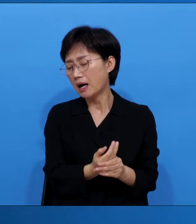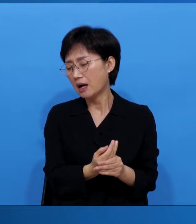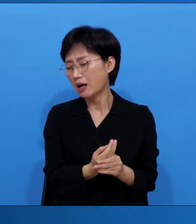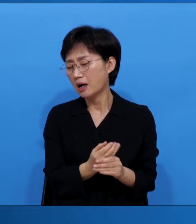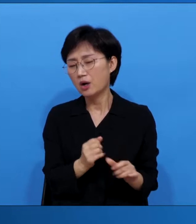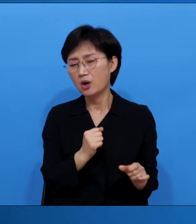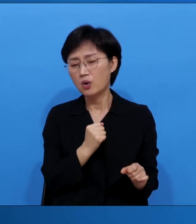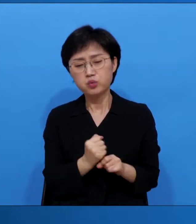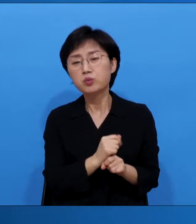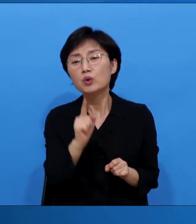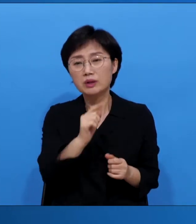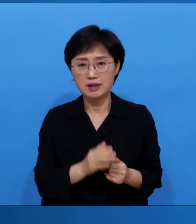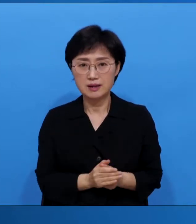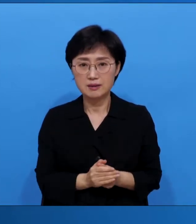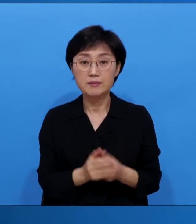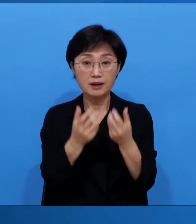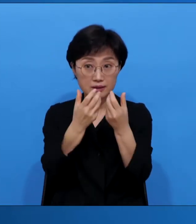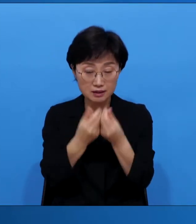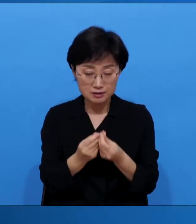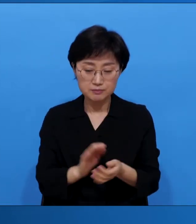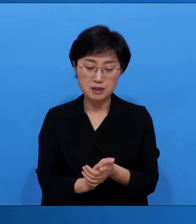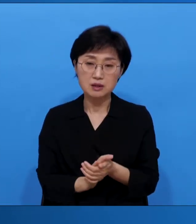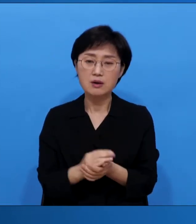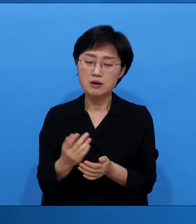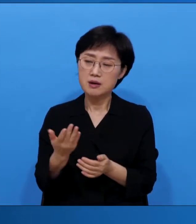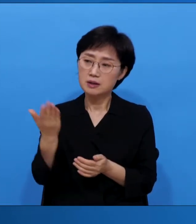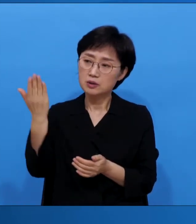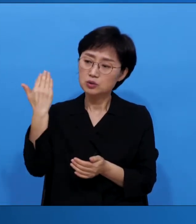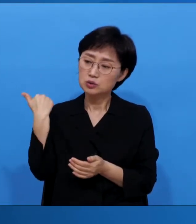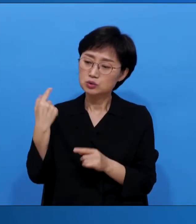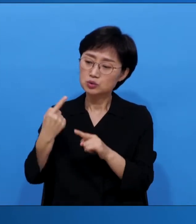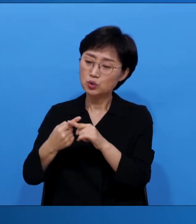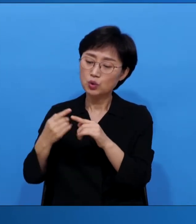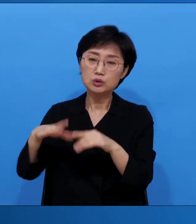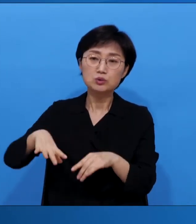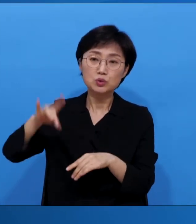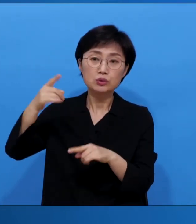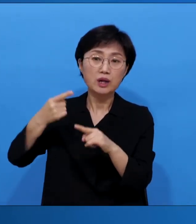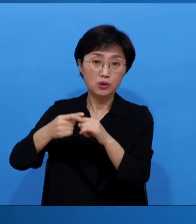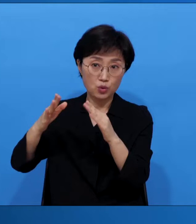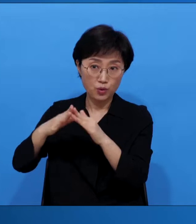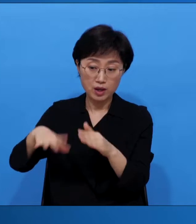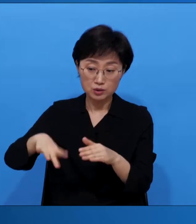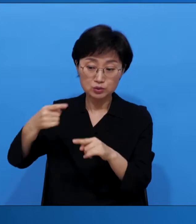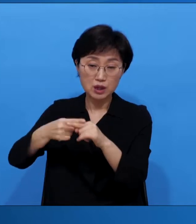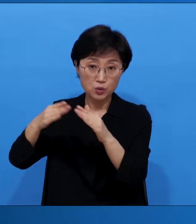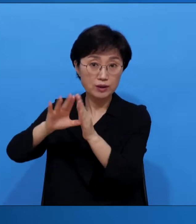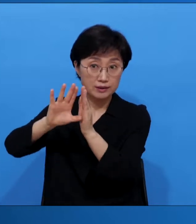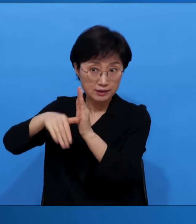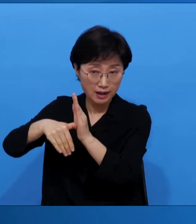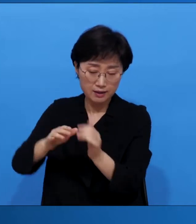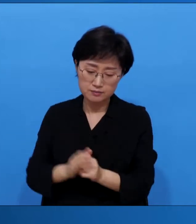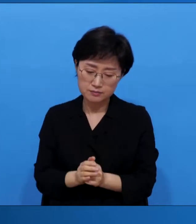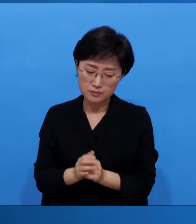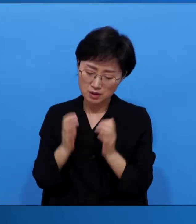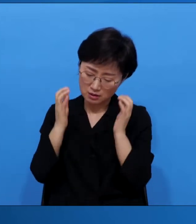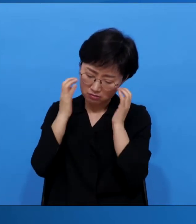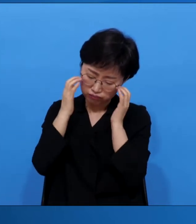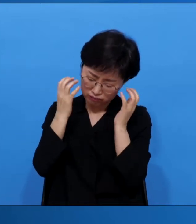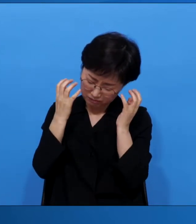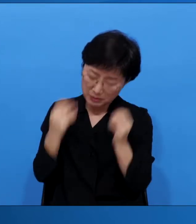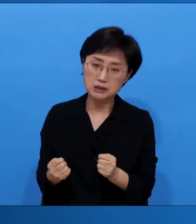초대교회가 기도하고 있었습니다. The early church was faced with dire circumstances and a great crisis, and so they began to pray. 그